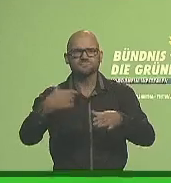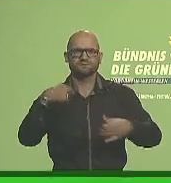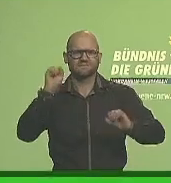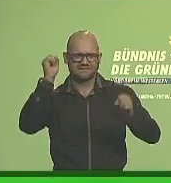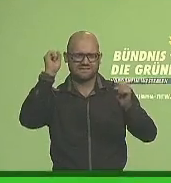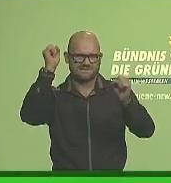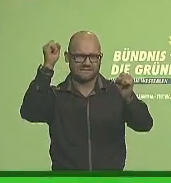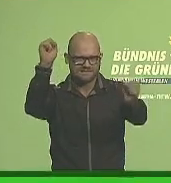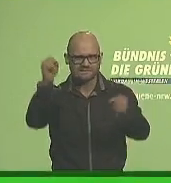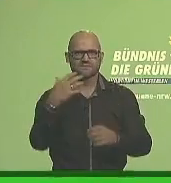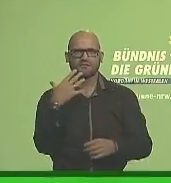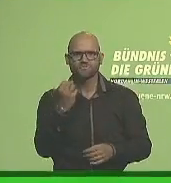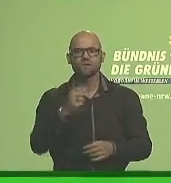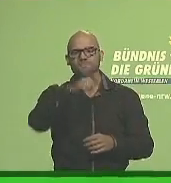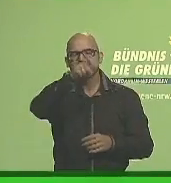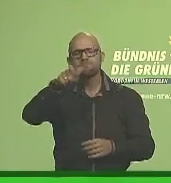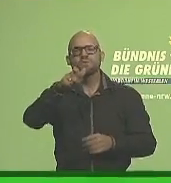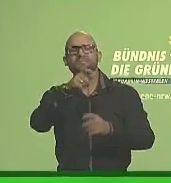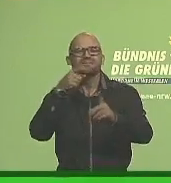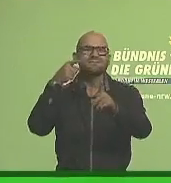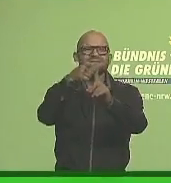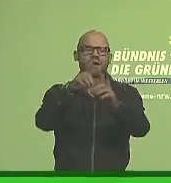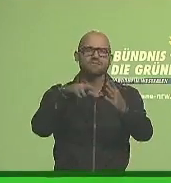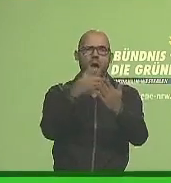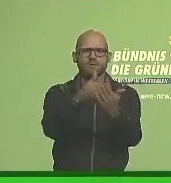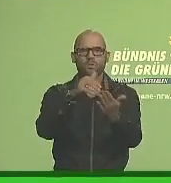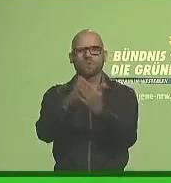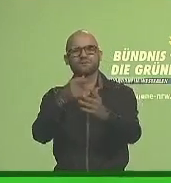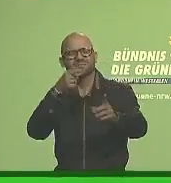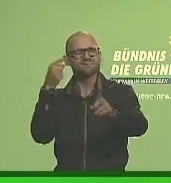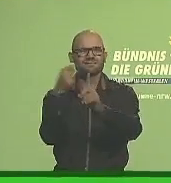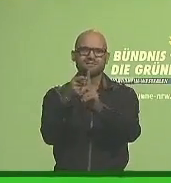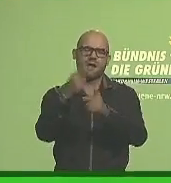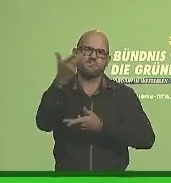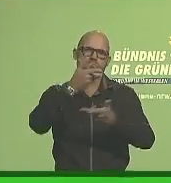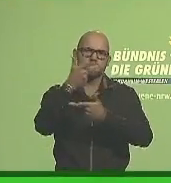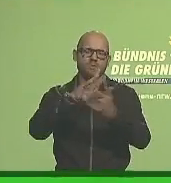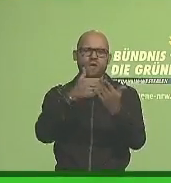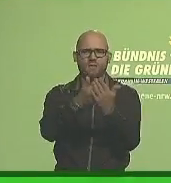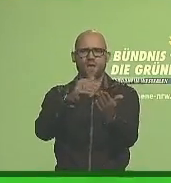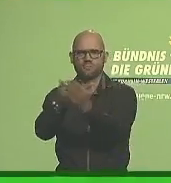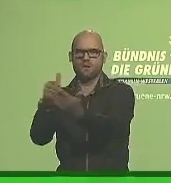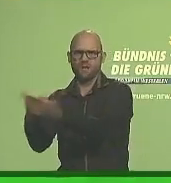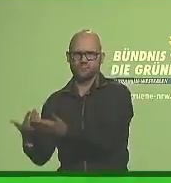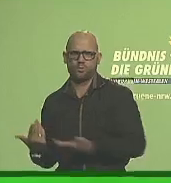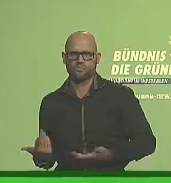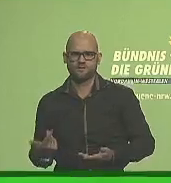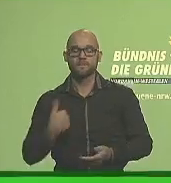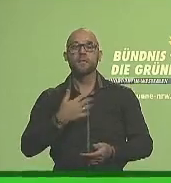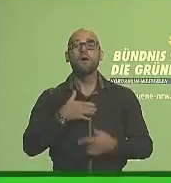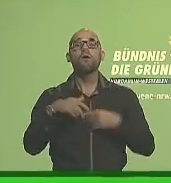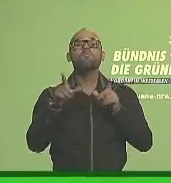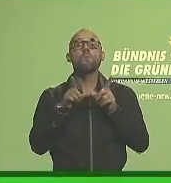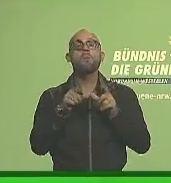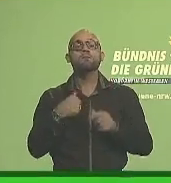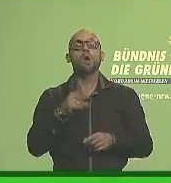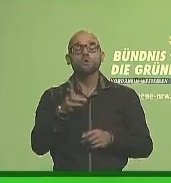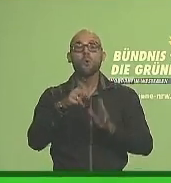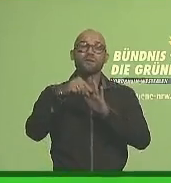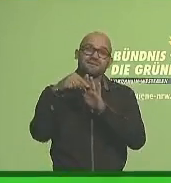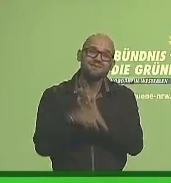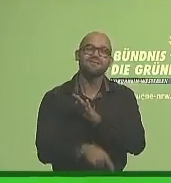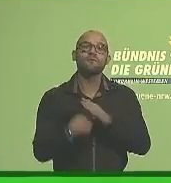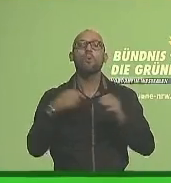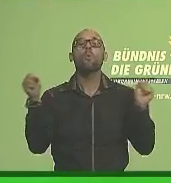Menschen ein gezieltes Angebot haben, ein gezieltes Beratungsangebot haben. Und in Wuppertal gehen wir weiter und sorgen dafür, dass es ein